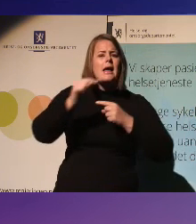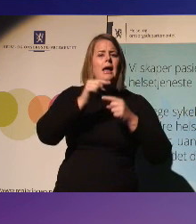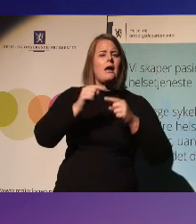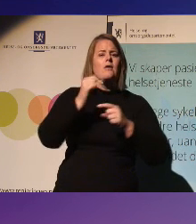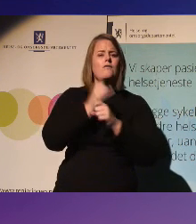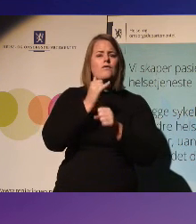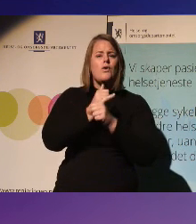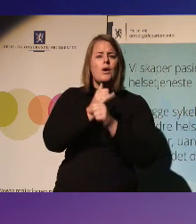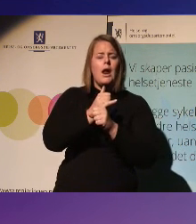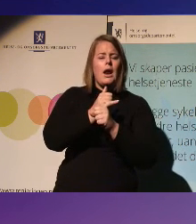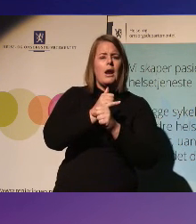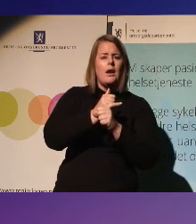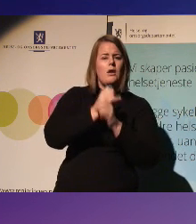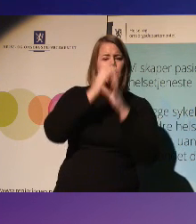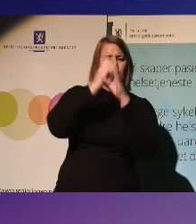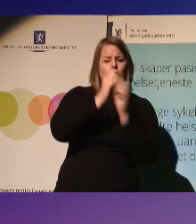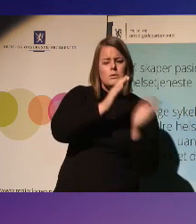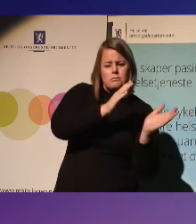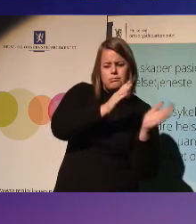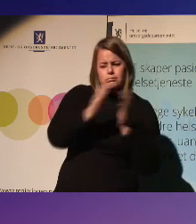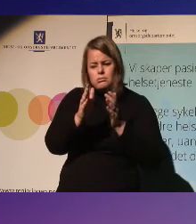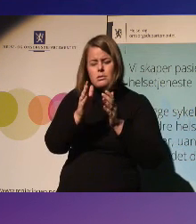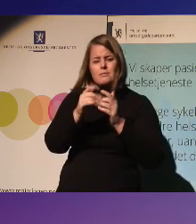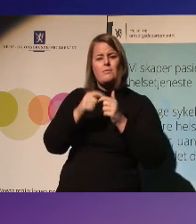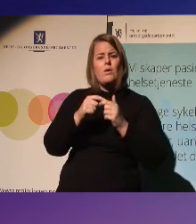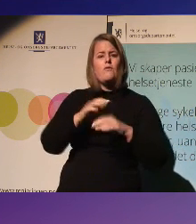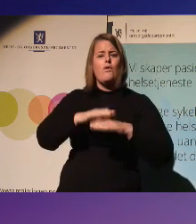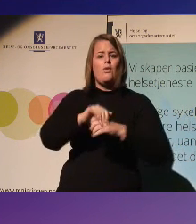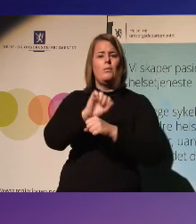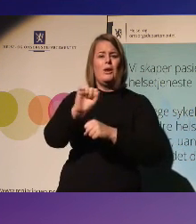helt annet trykk på forebyggende helsearbeid.